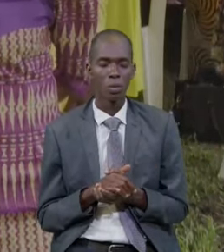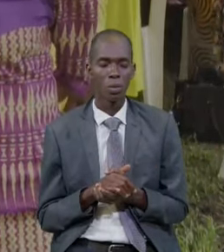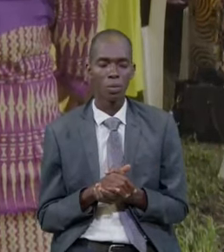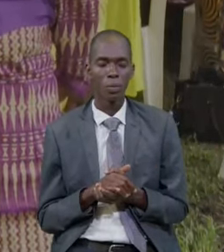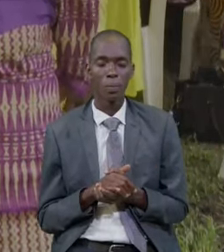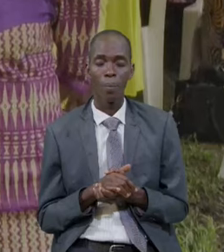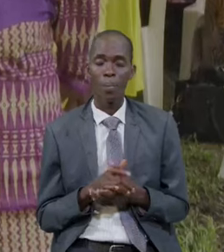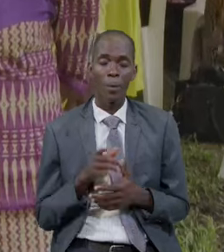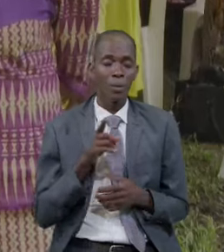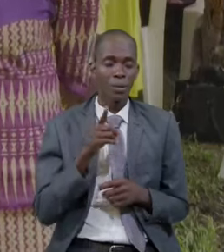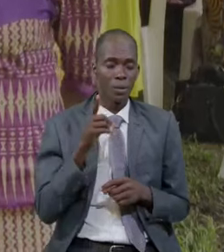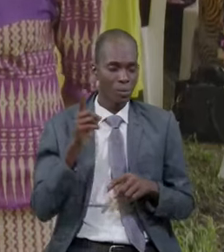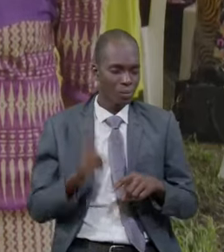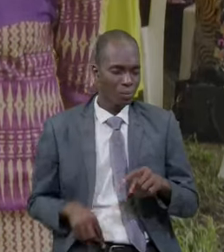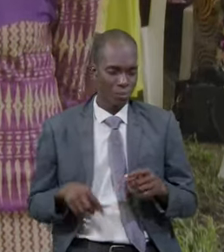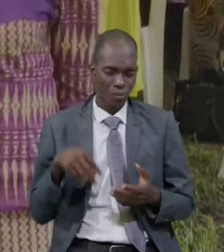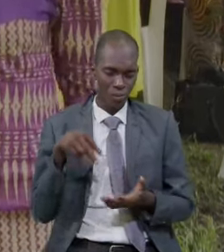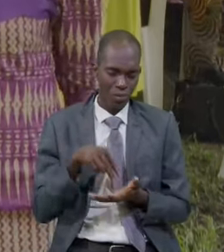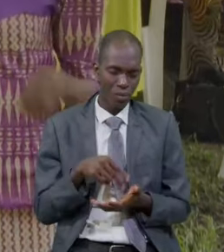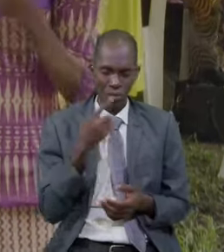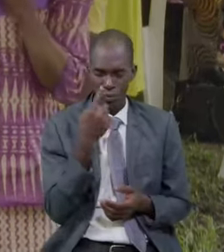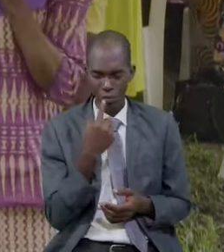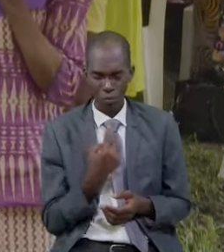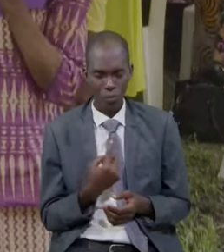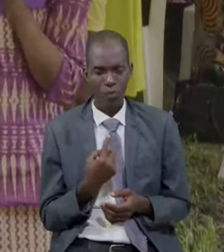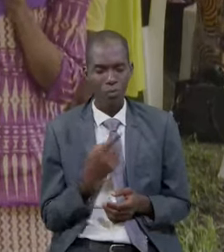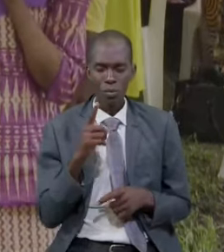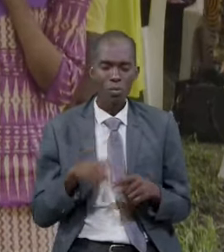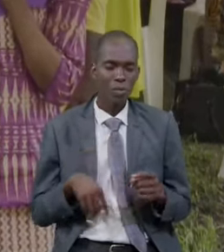tu n'arrives pas à tenir pour ce que tu crois.